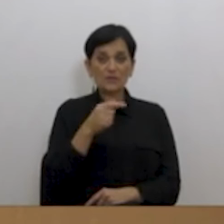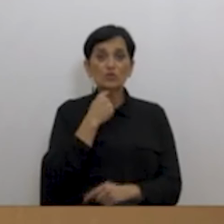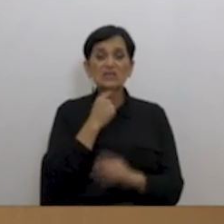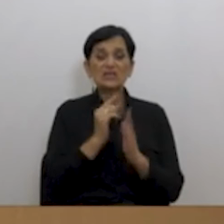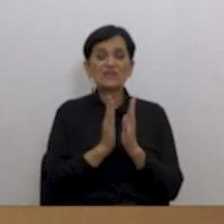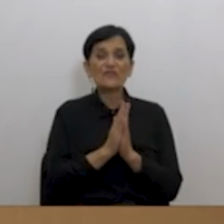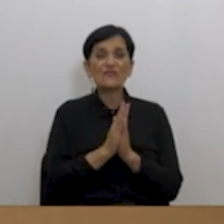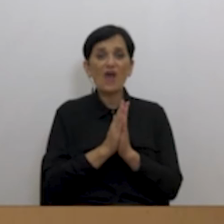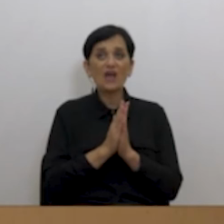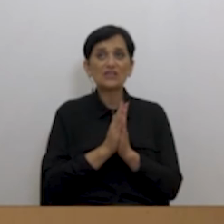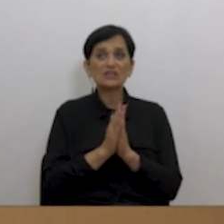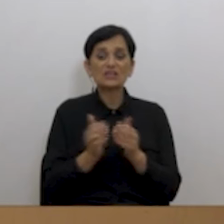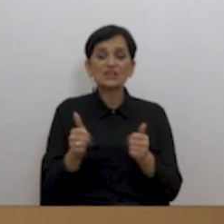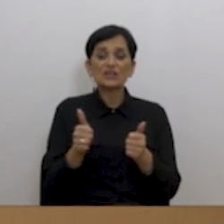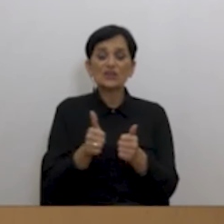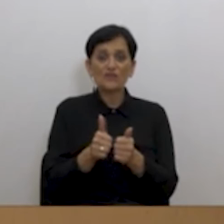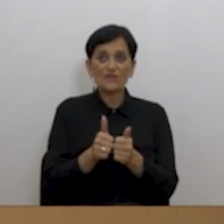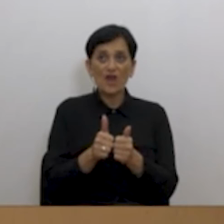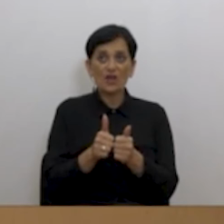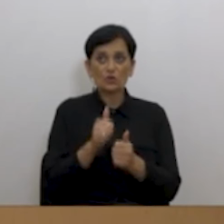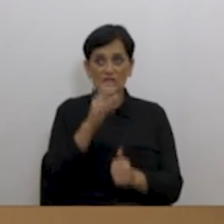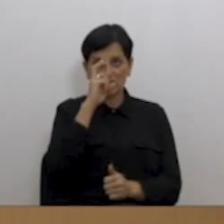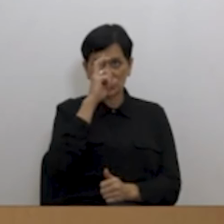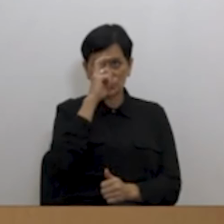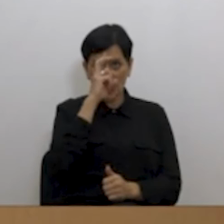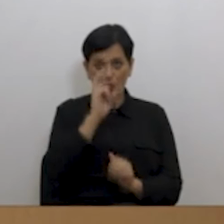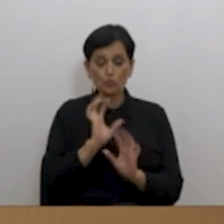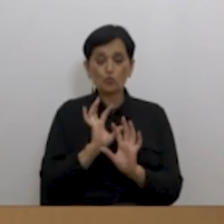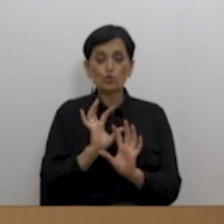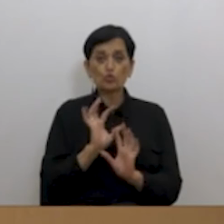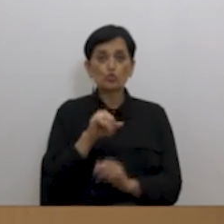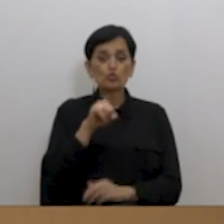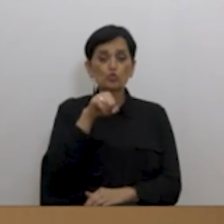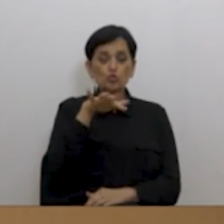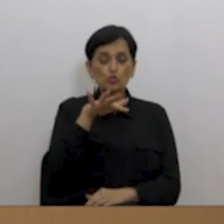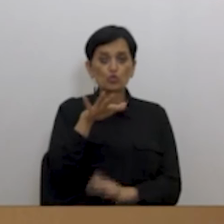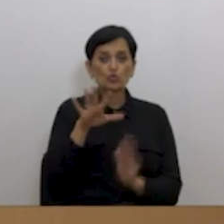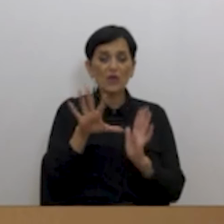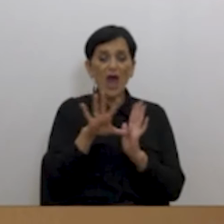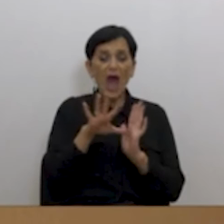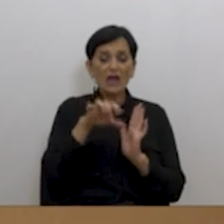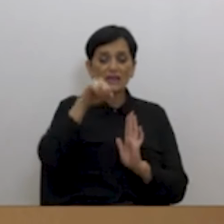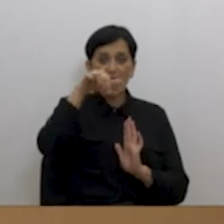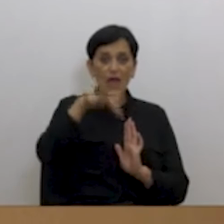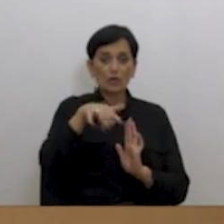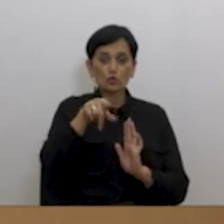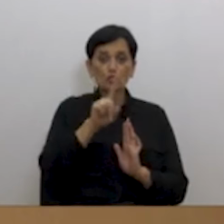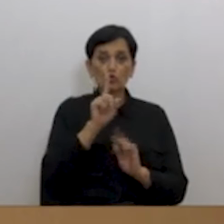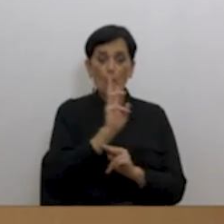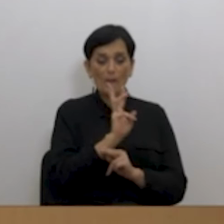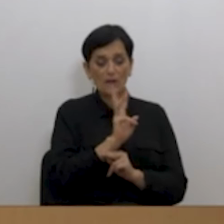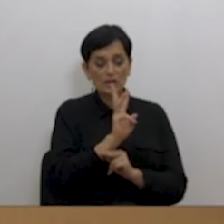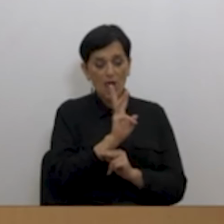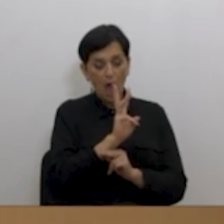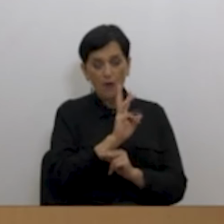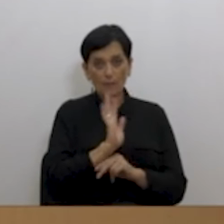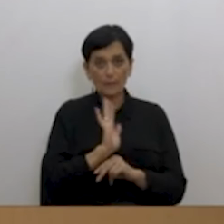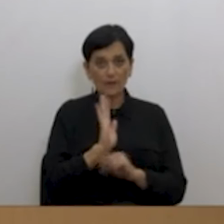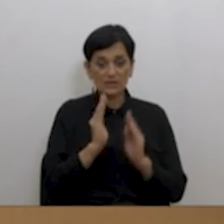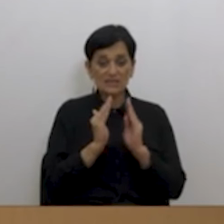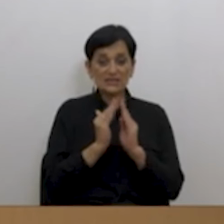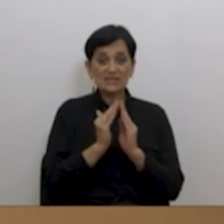რომ მათ გვერდში დაუდგეთ და სახელმწიფო მოზრუნველყოს შუქი და ელექტროენერგიით, რომ არ იცხოვრონ ლამპის შუქზე და ქონდეთ